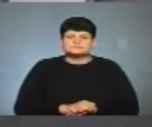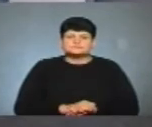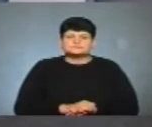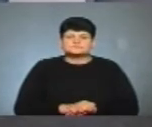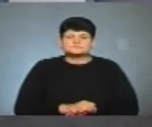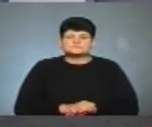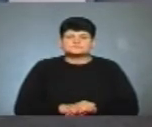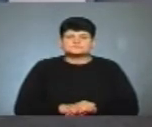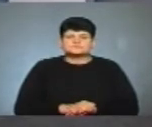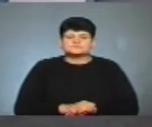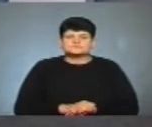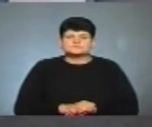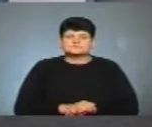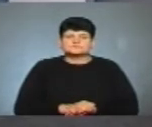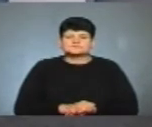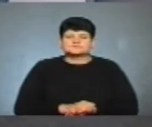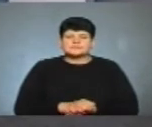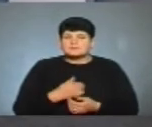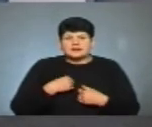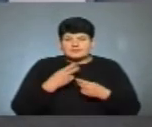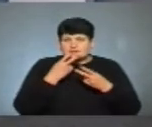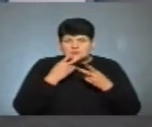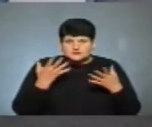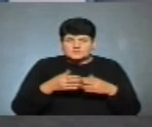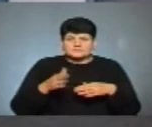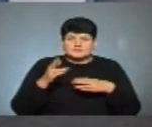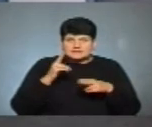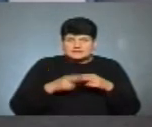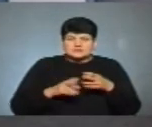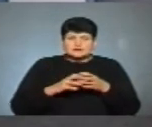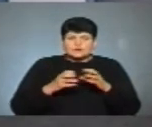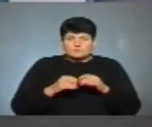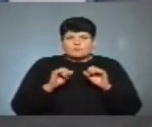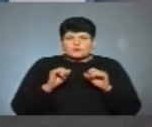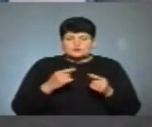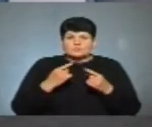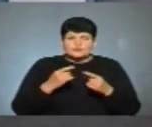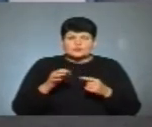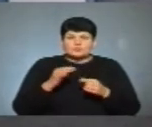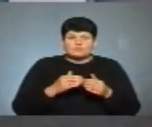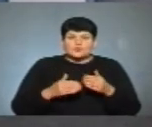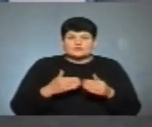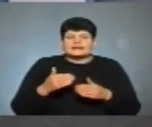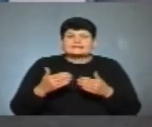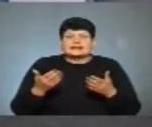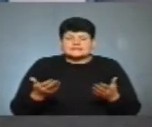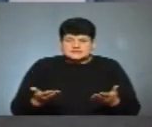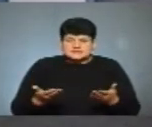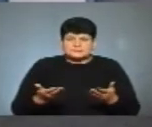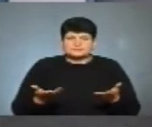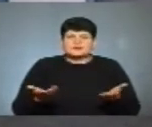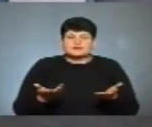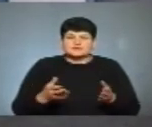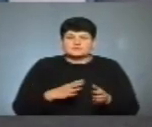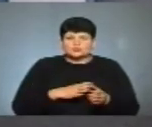Ми ще не бачимо остаточні результати, то ми можемо говорити тільки про тенденції. Відповідно, тенденції, які